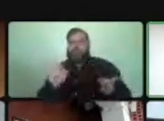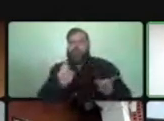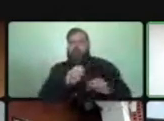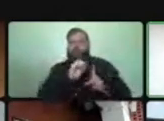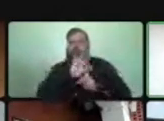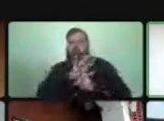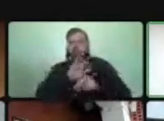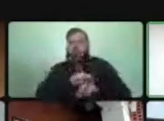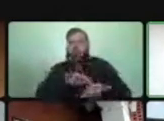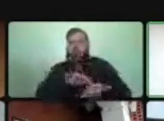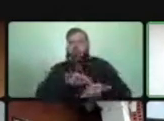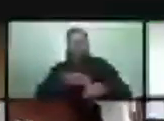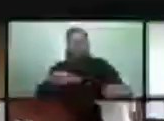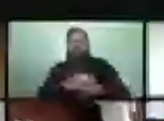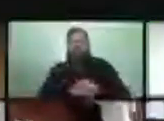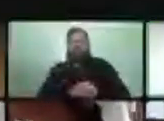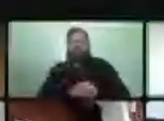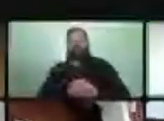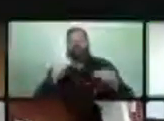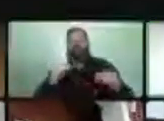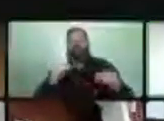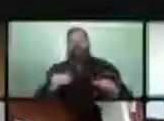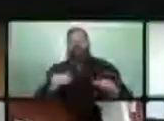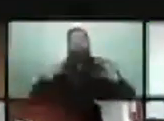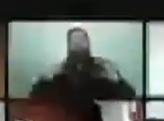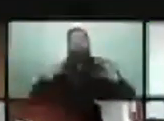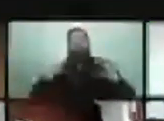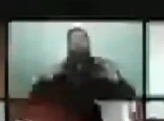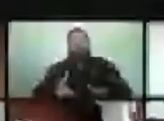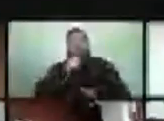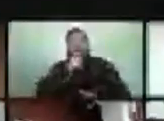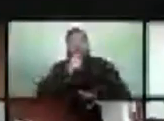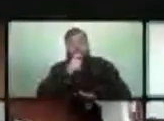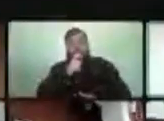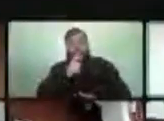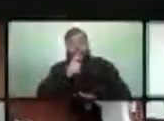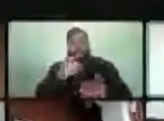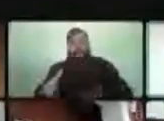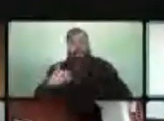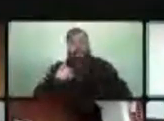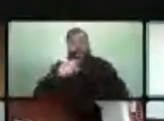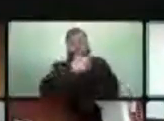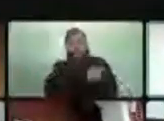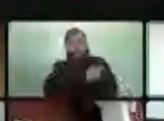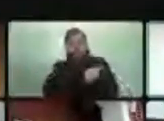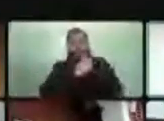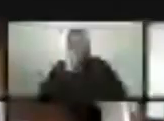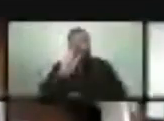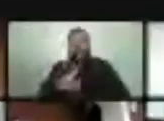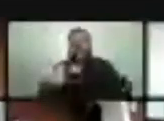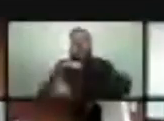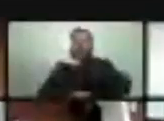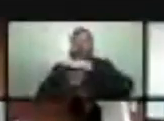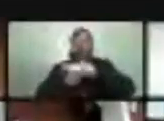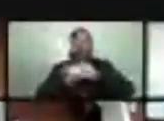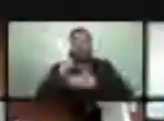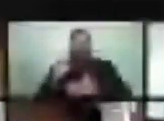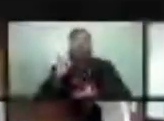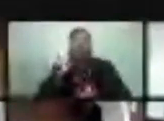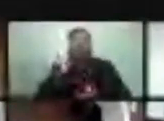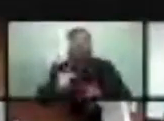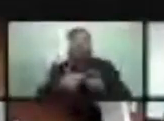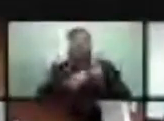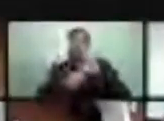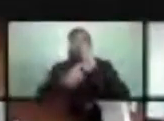tungependa pia familia watueleze ikiwa kuna mtu ambaye pengine ametakusana na mtu aliye na virusi vya